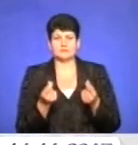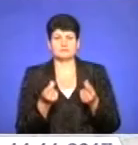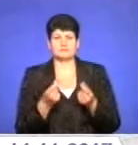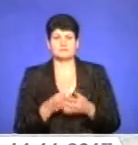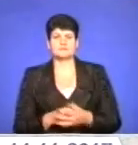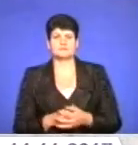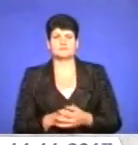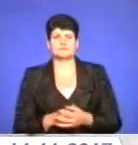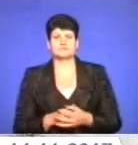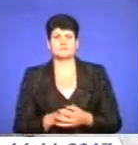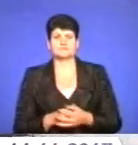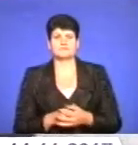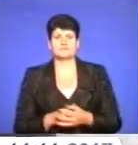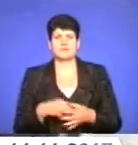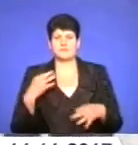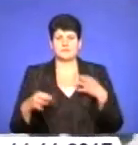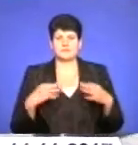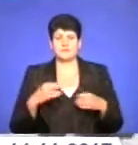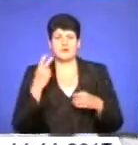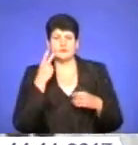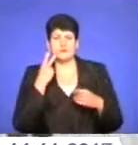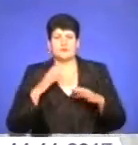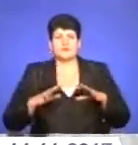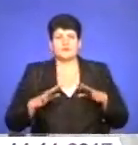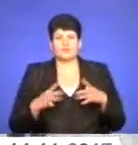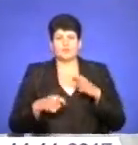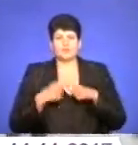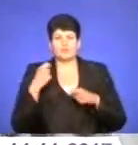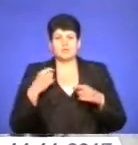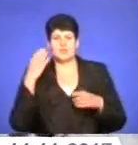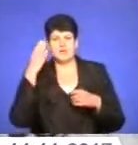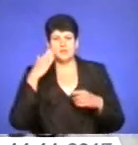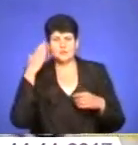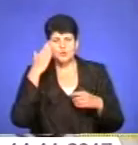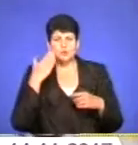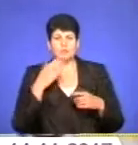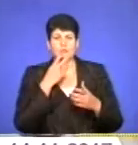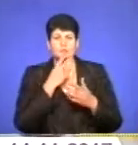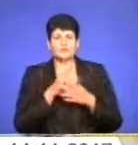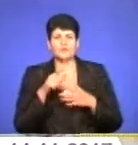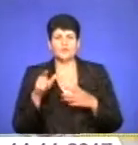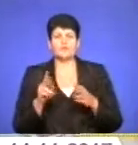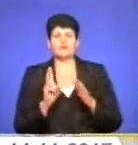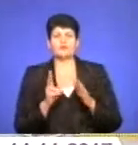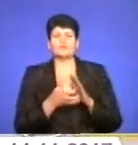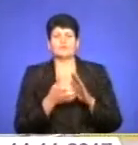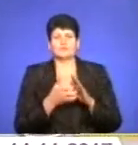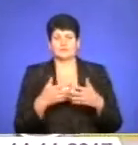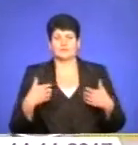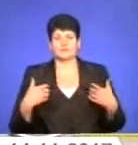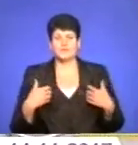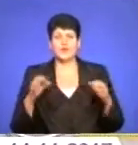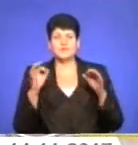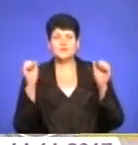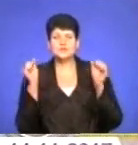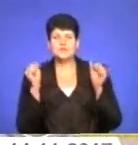Журавель. Роздратованість, постійна втома та порушення сну найчастіше спостерігають лікарі у пацієнтів з авітамінозом. В осінньо-зимовий